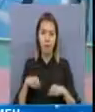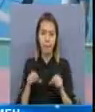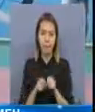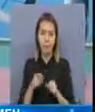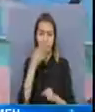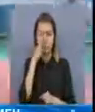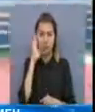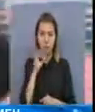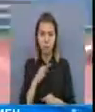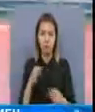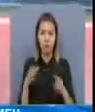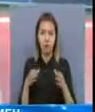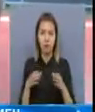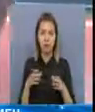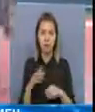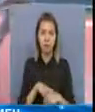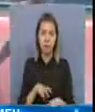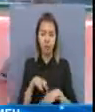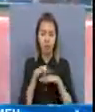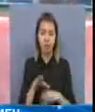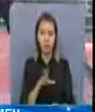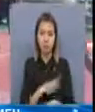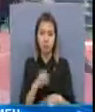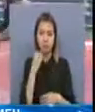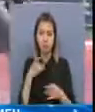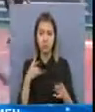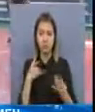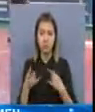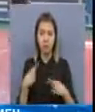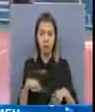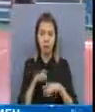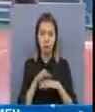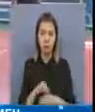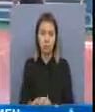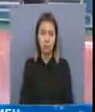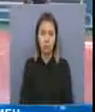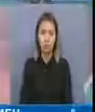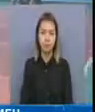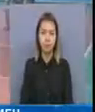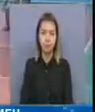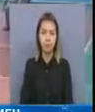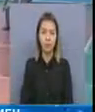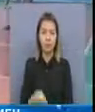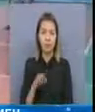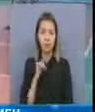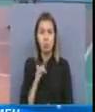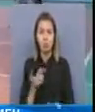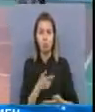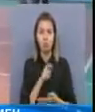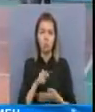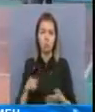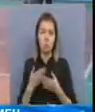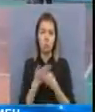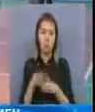комитетінің Ақмола облыстық аумақтық инспекциясы өткізген игістер акциясын ұйымдастырды. Қайырымдылық шара барысында жағдайы төмен отбасыларға